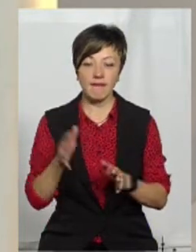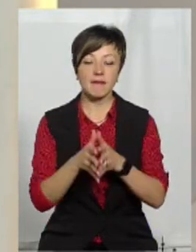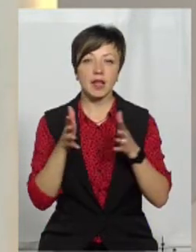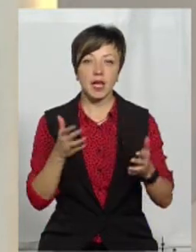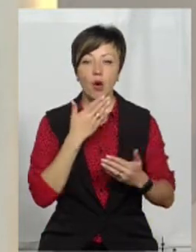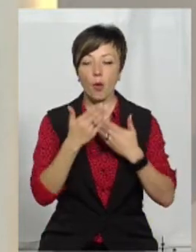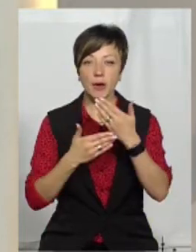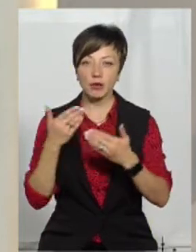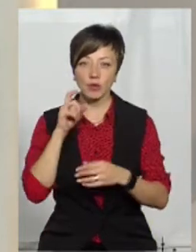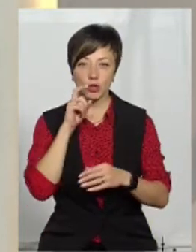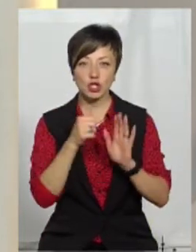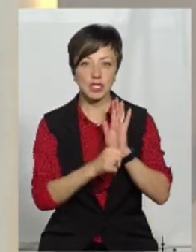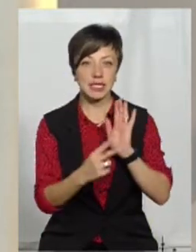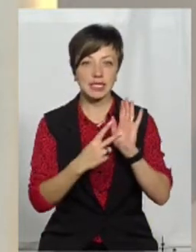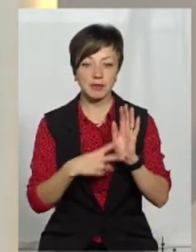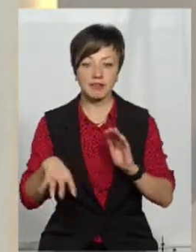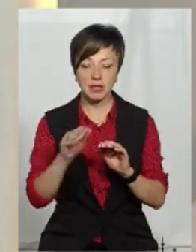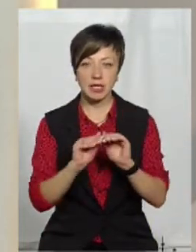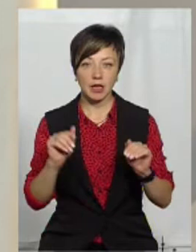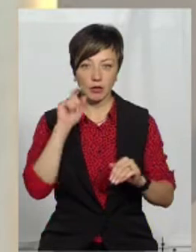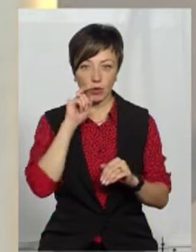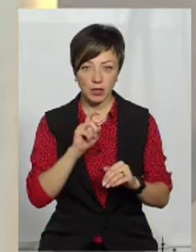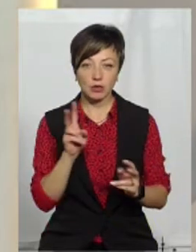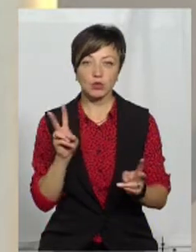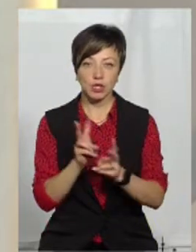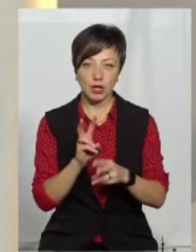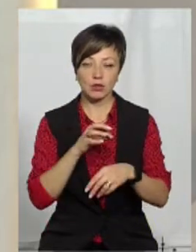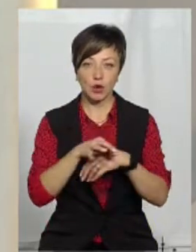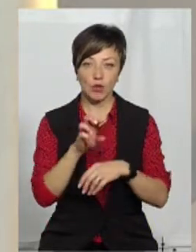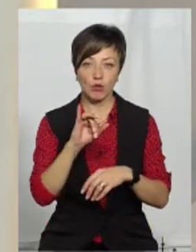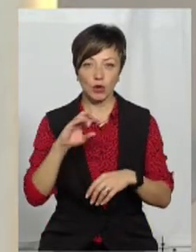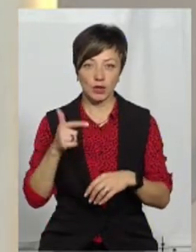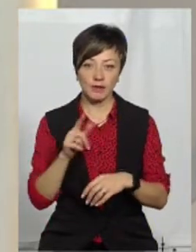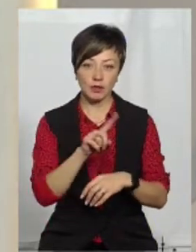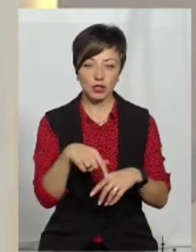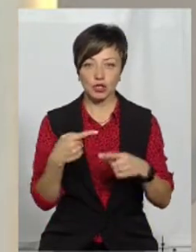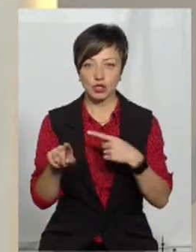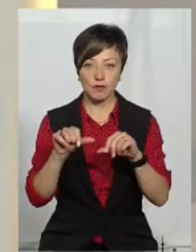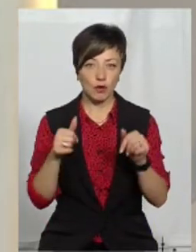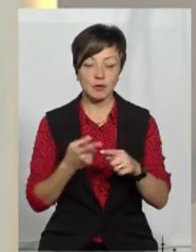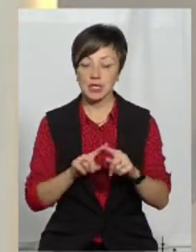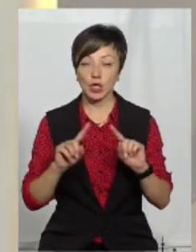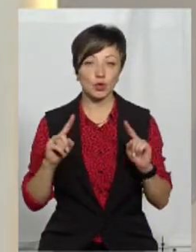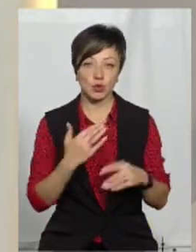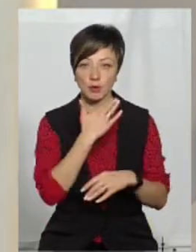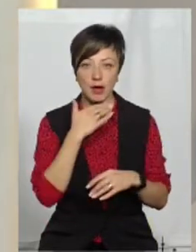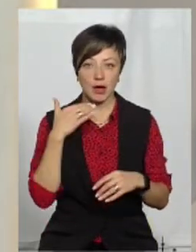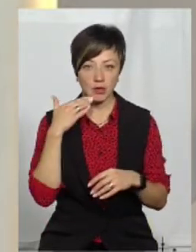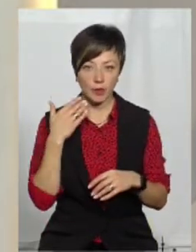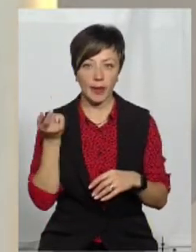ось, 67% всіх дітей в Україні стикались з булінгом в тій чи іншій формі. Це дуже багато. І